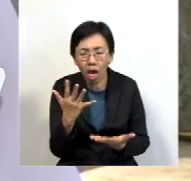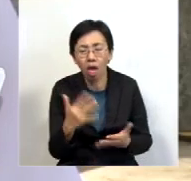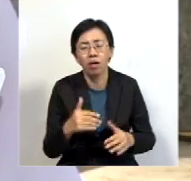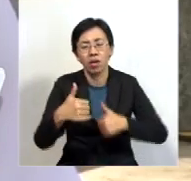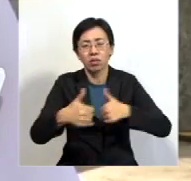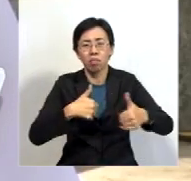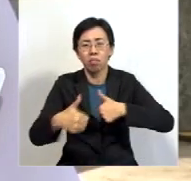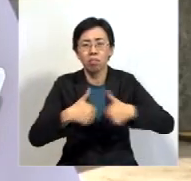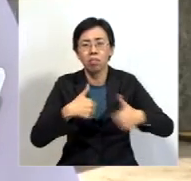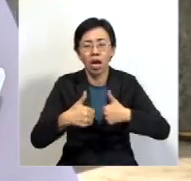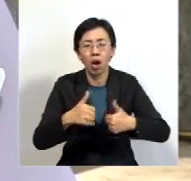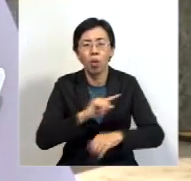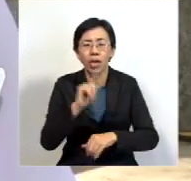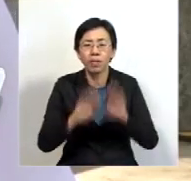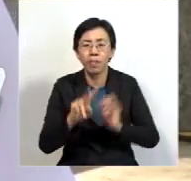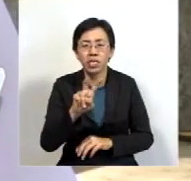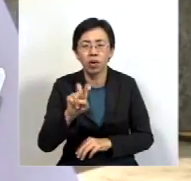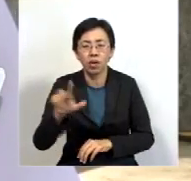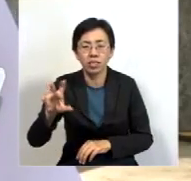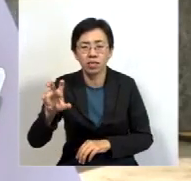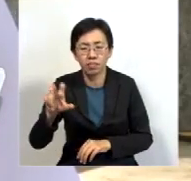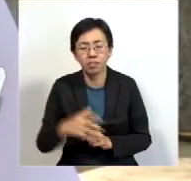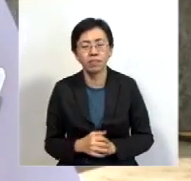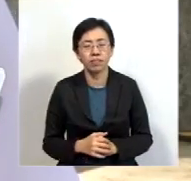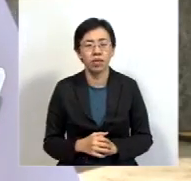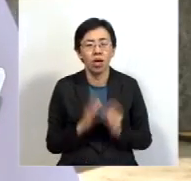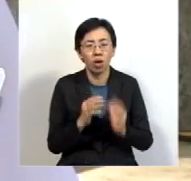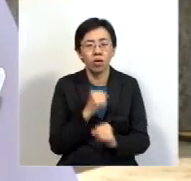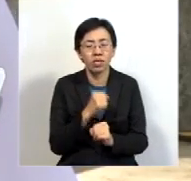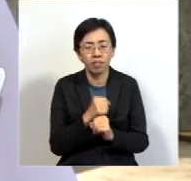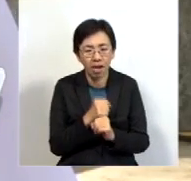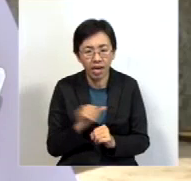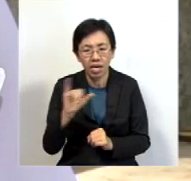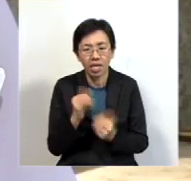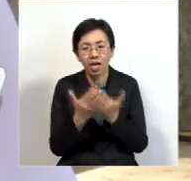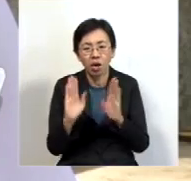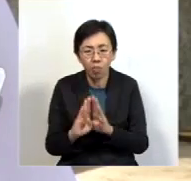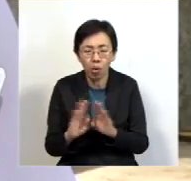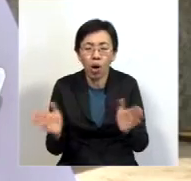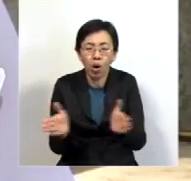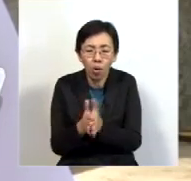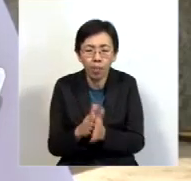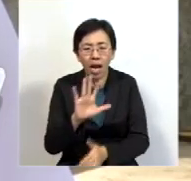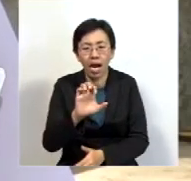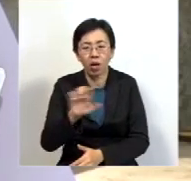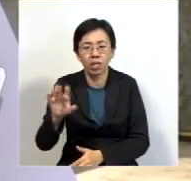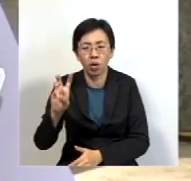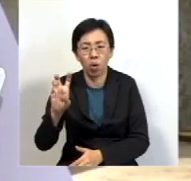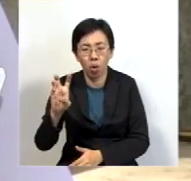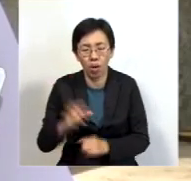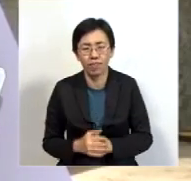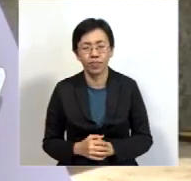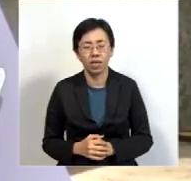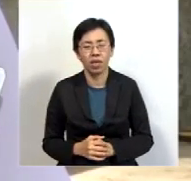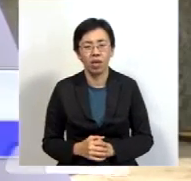การอย่างน้อย 2-300 คนรวมกับเจ้าหน้าที่และญาติที่มาก็ประมาณ 5-600 คนต่อวันทำให้โ